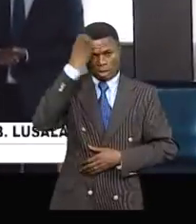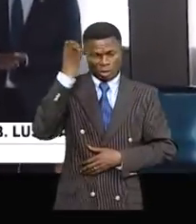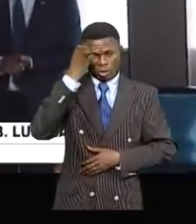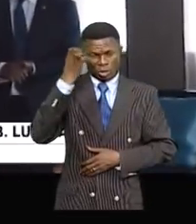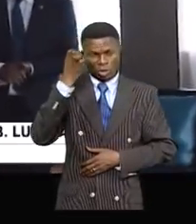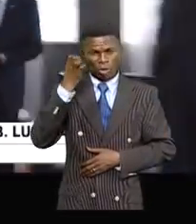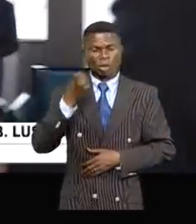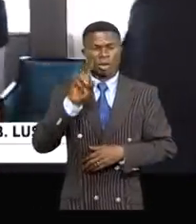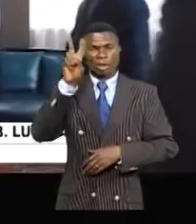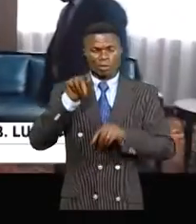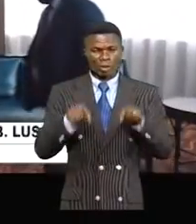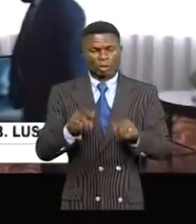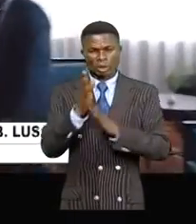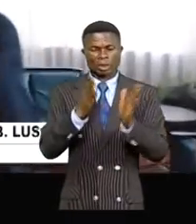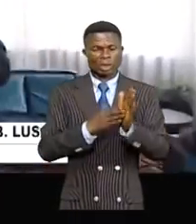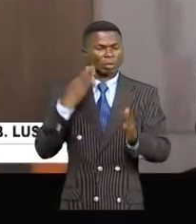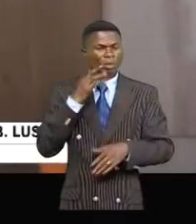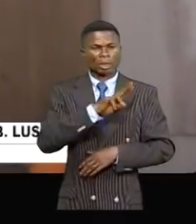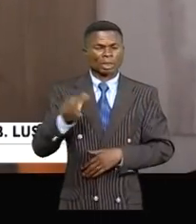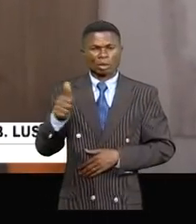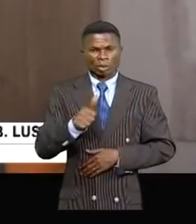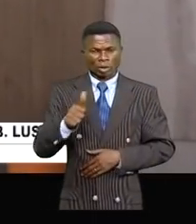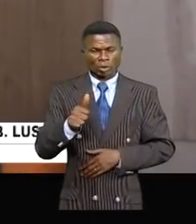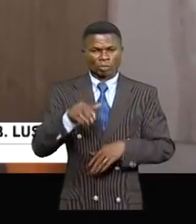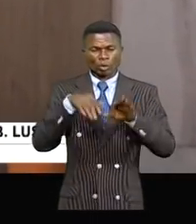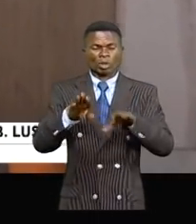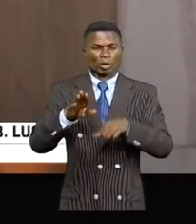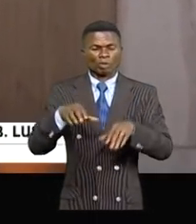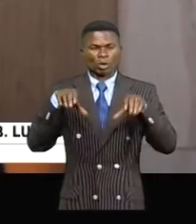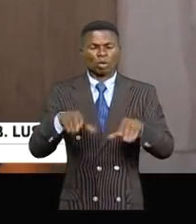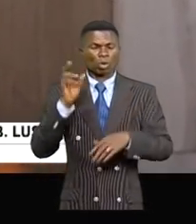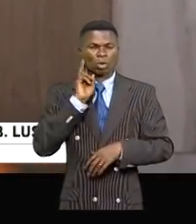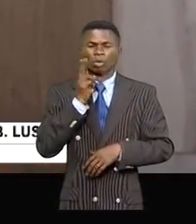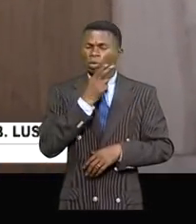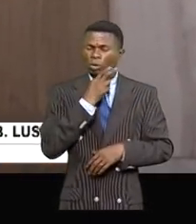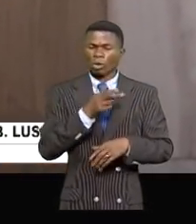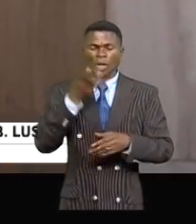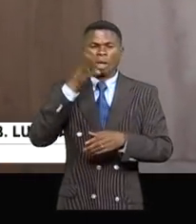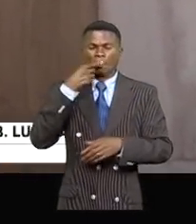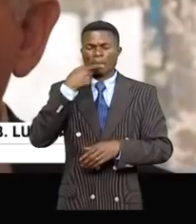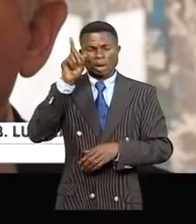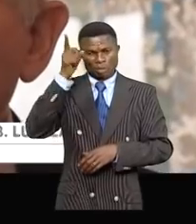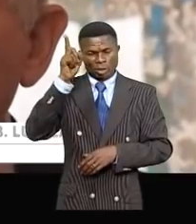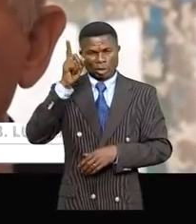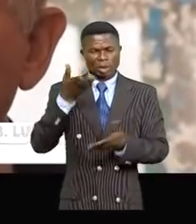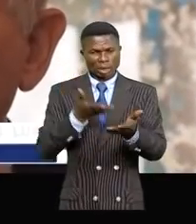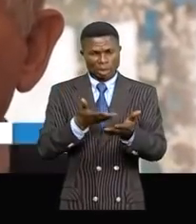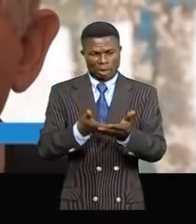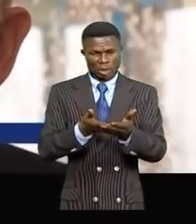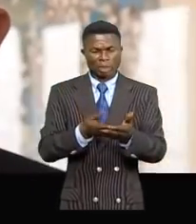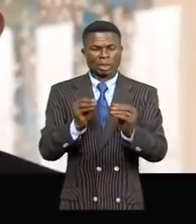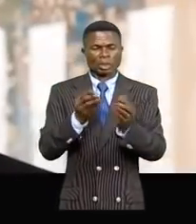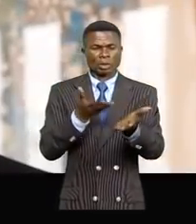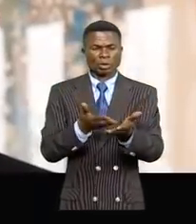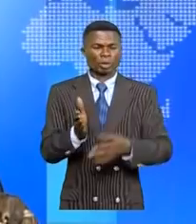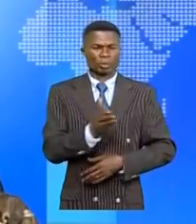été effectuée ce vendredi 19 mars 2021 au Fleuve Congo Hôtel. Échanges, attentes et priorités étaient au menu de cette